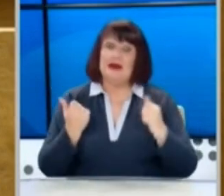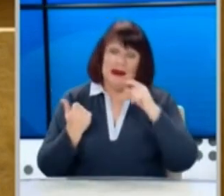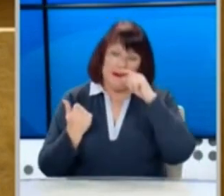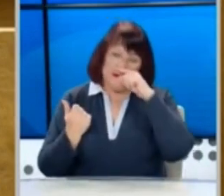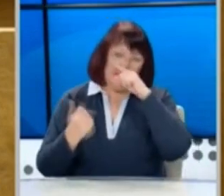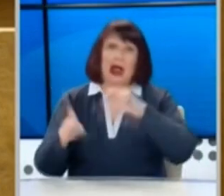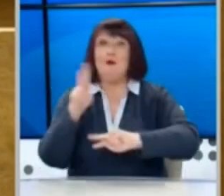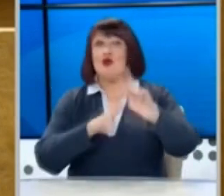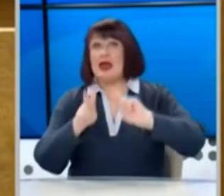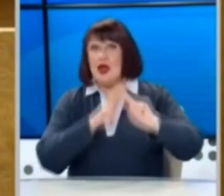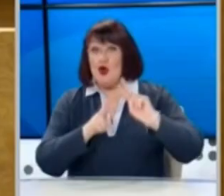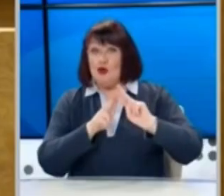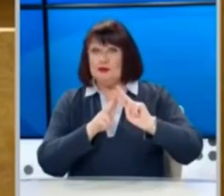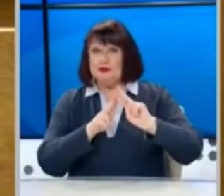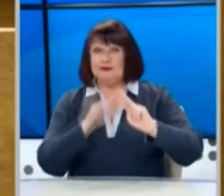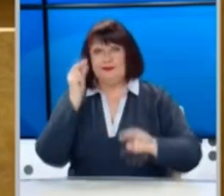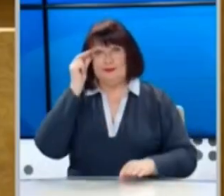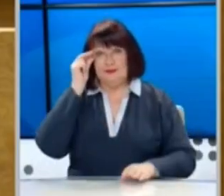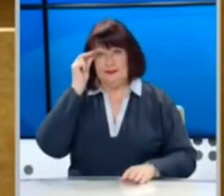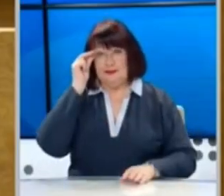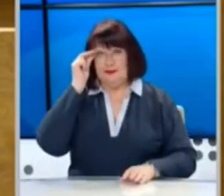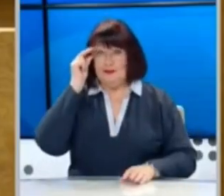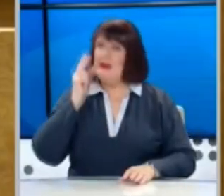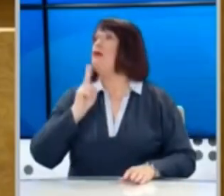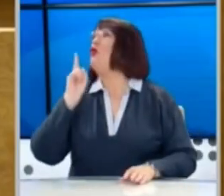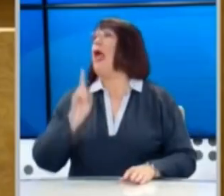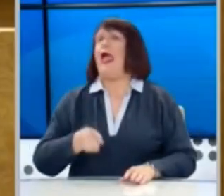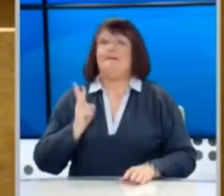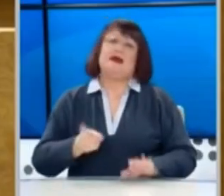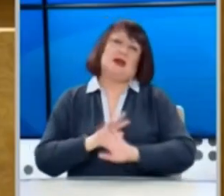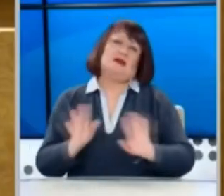φυσικές καταστροφές, αυτό είναι που κυριαρχεί σήμερα στην ελληνική κοινωνία.